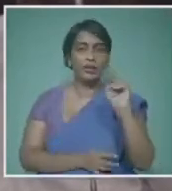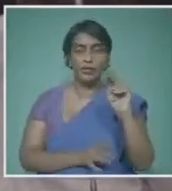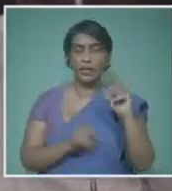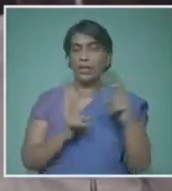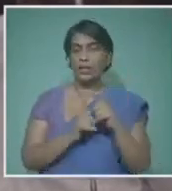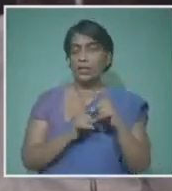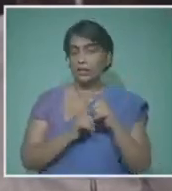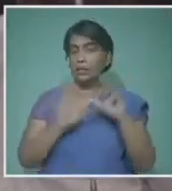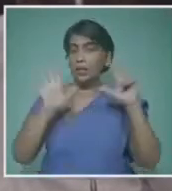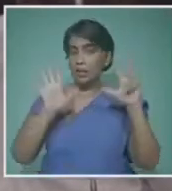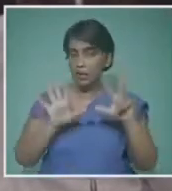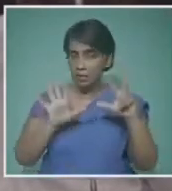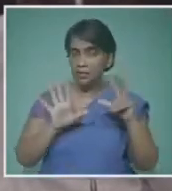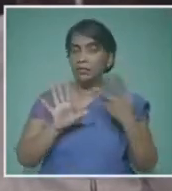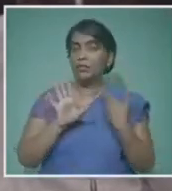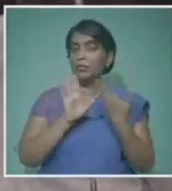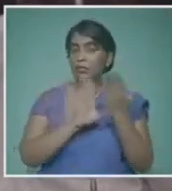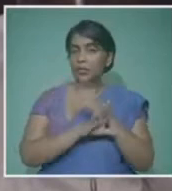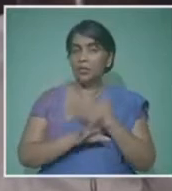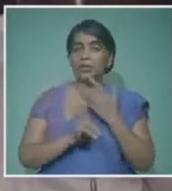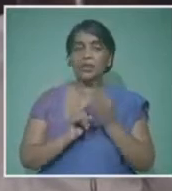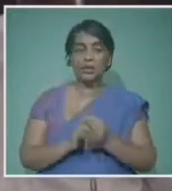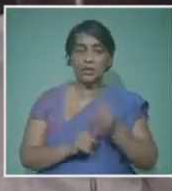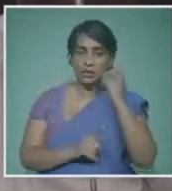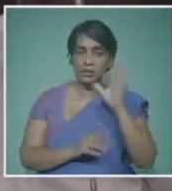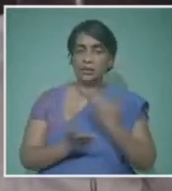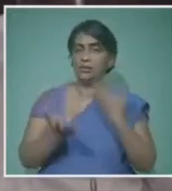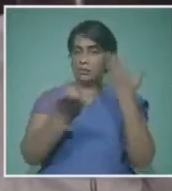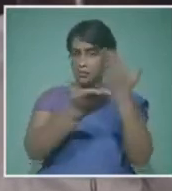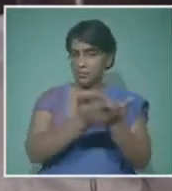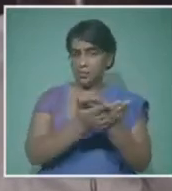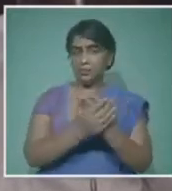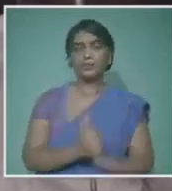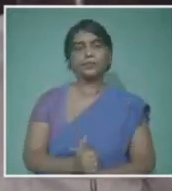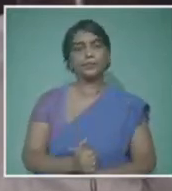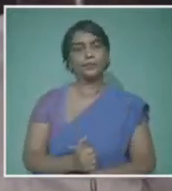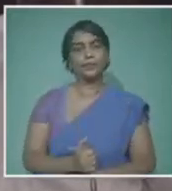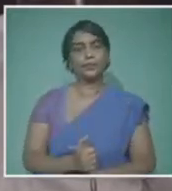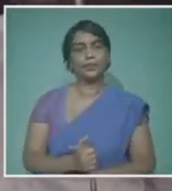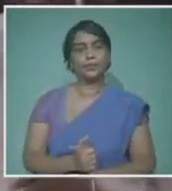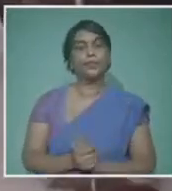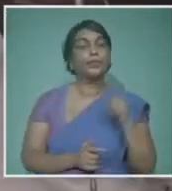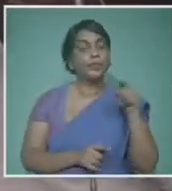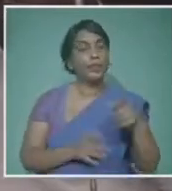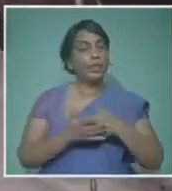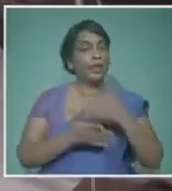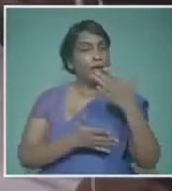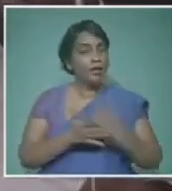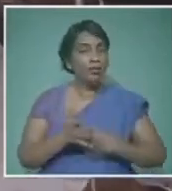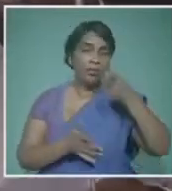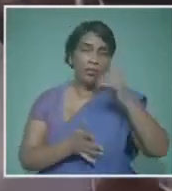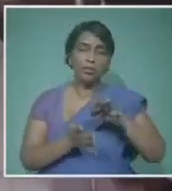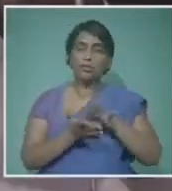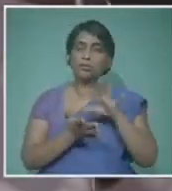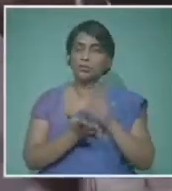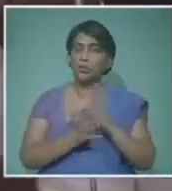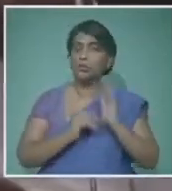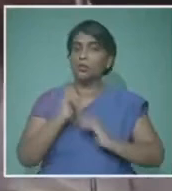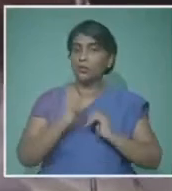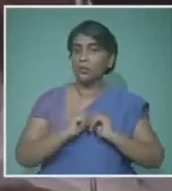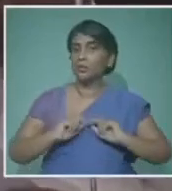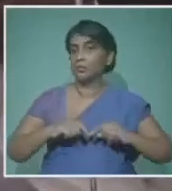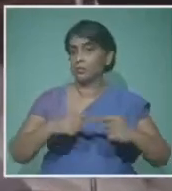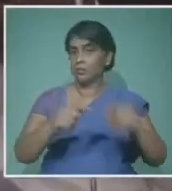වෙනි දින එවකට සිටි ජනාධිපතිතුමා වෙත ඉදිරිපත් කර ඇත. එම වාර්තාවේ තීරණ සහ නිර්දේශ ක්‍රියාත්මක කිරීම